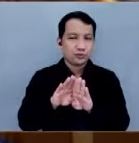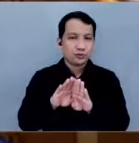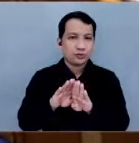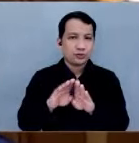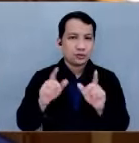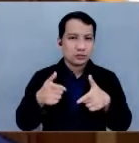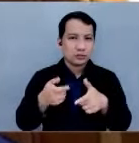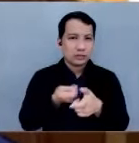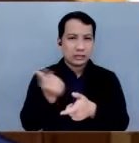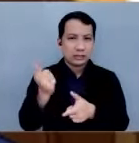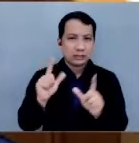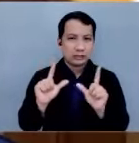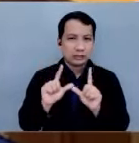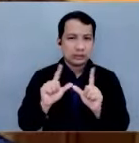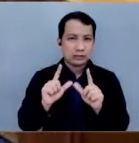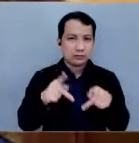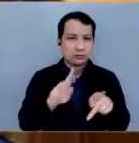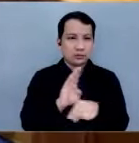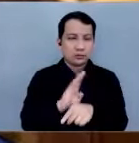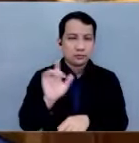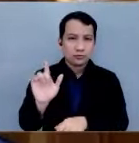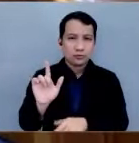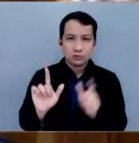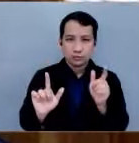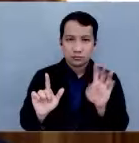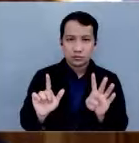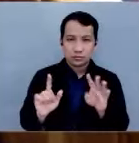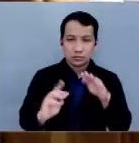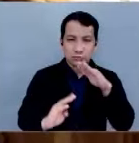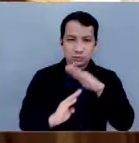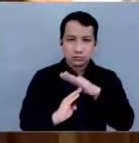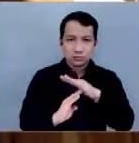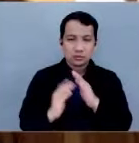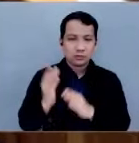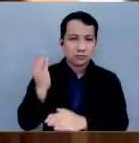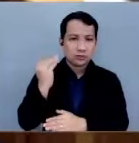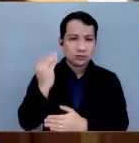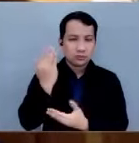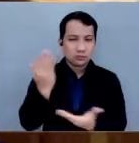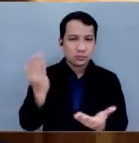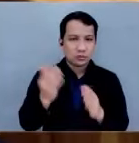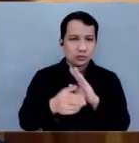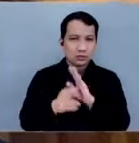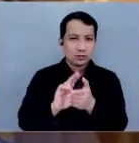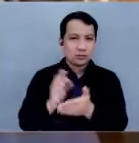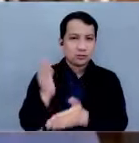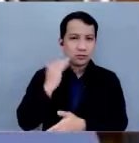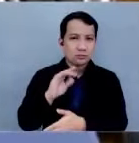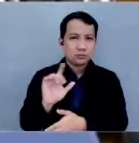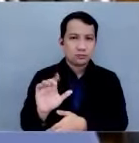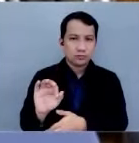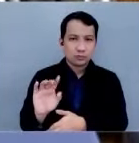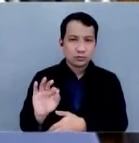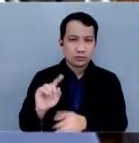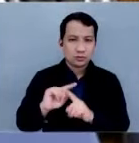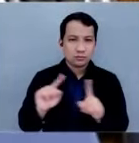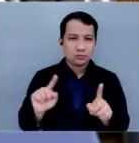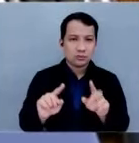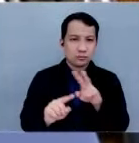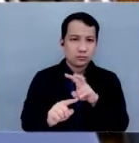corporation 204 pa dapat ang expiration ng prangkisa nila na karren lang noong 2019 pero sa Botong